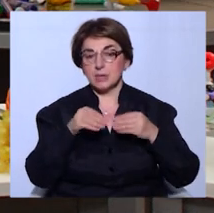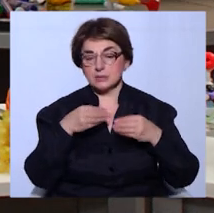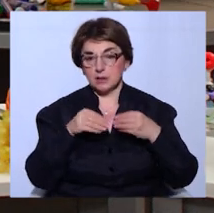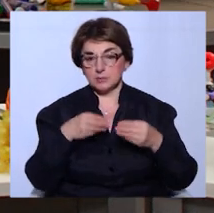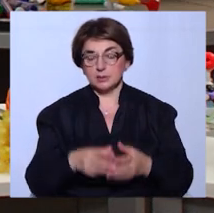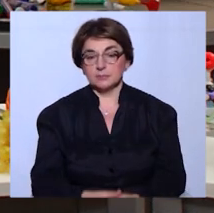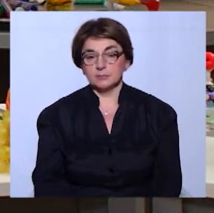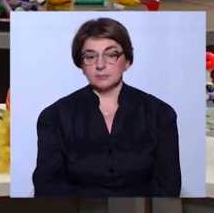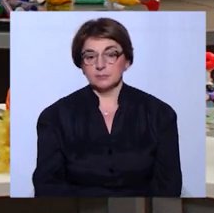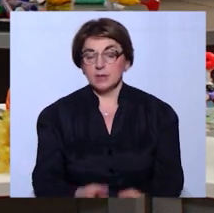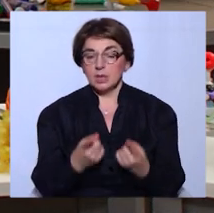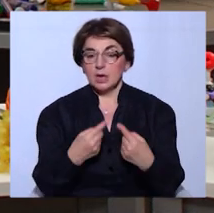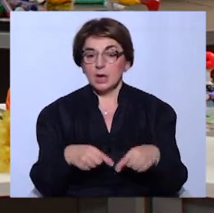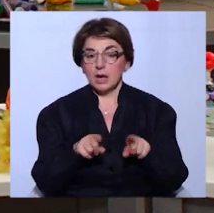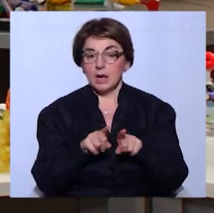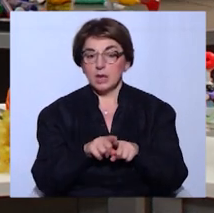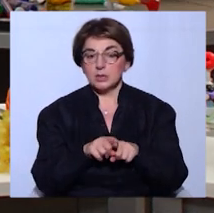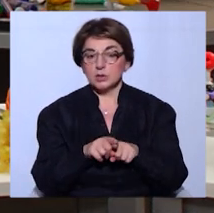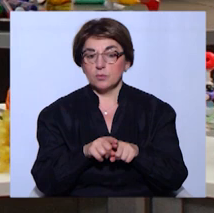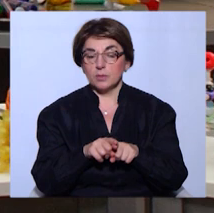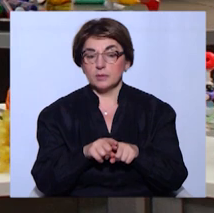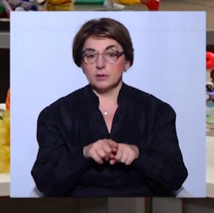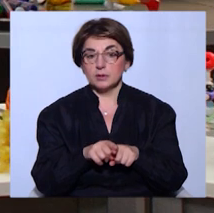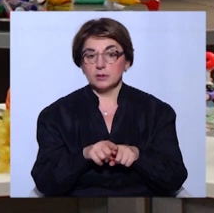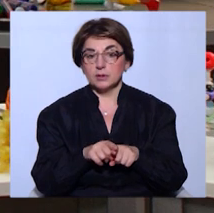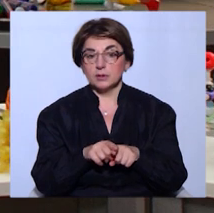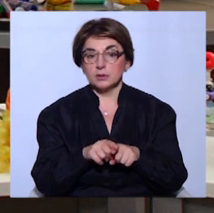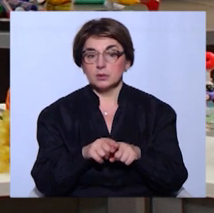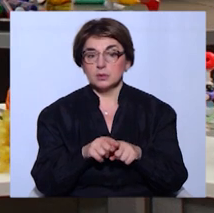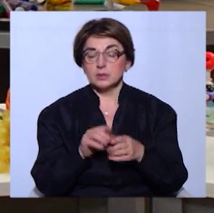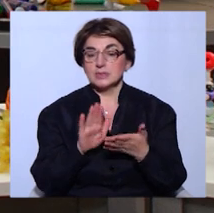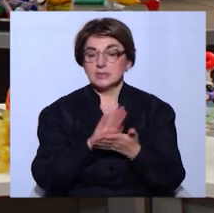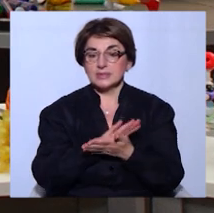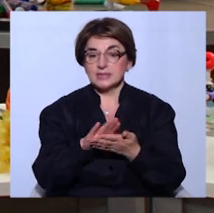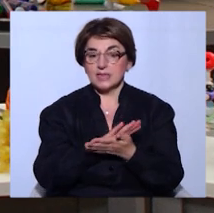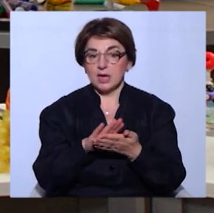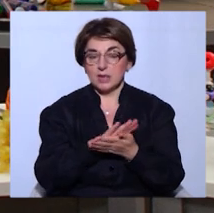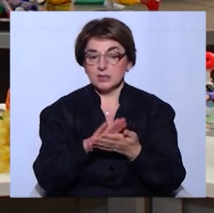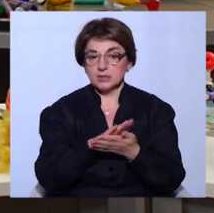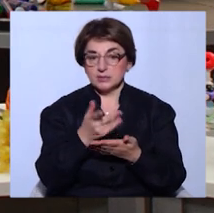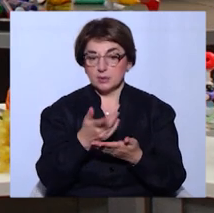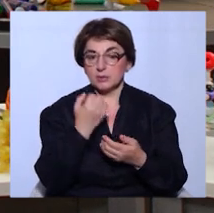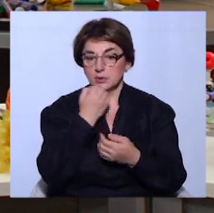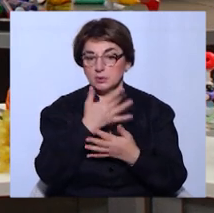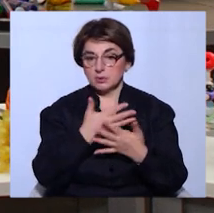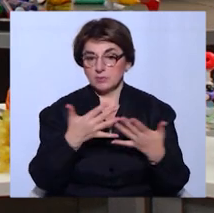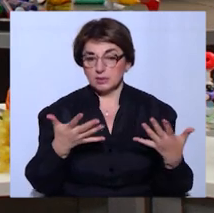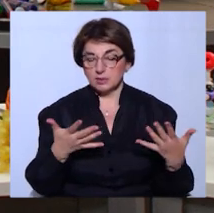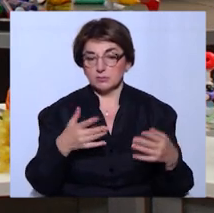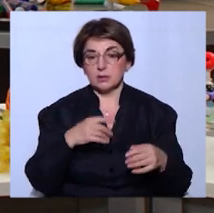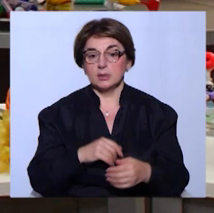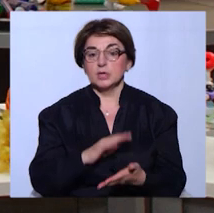ასევე საყოფაცხოვრებო ჰიგიენის საგნები და პროდუქტები ორგანულია,